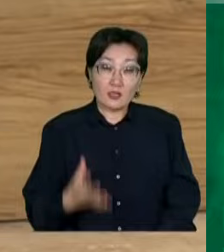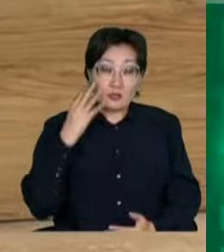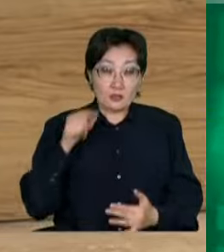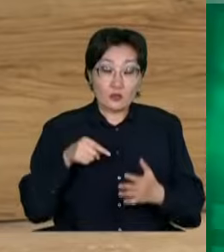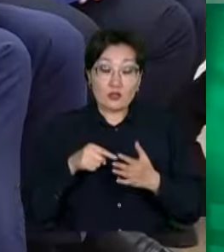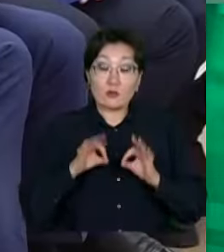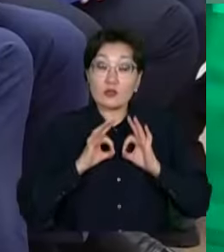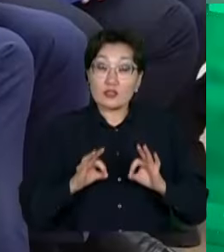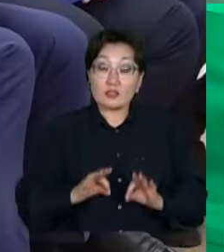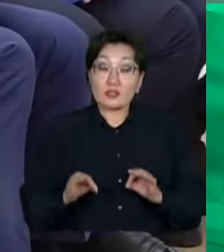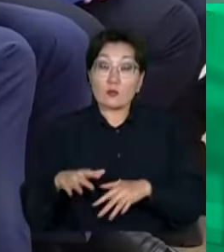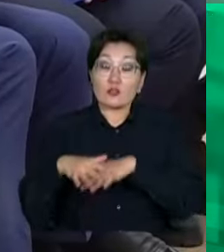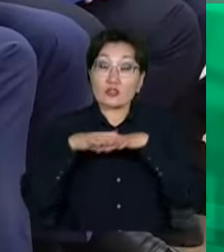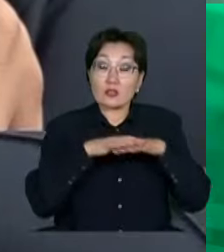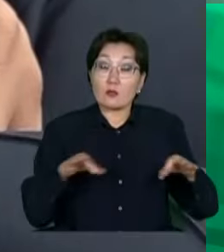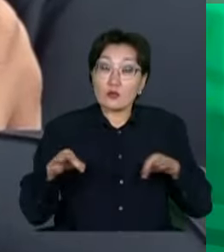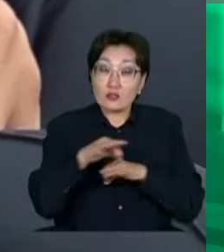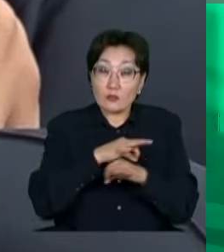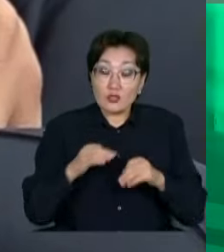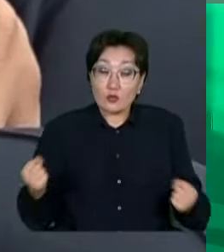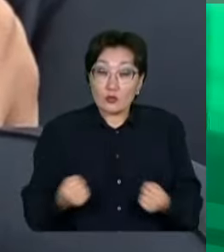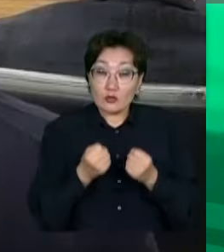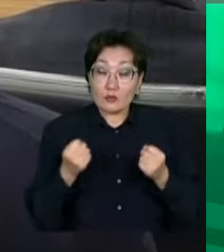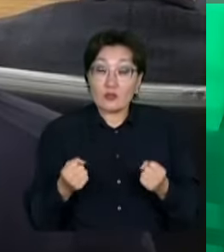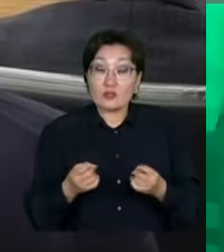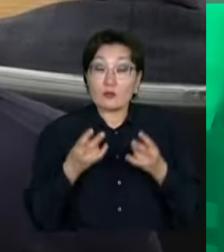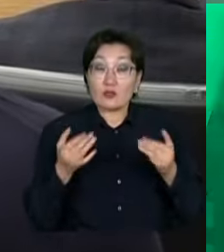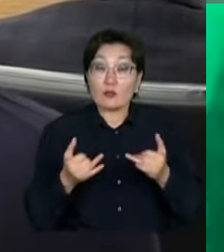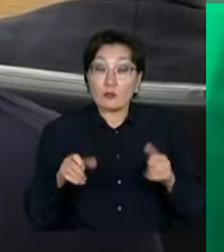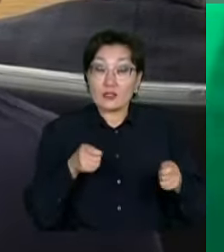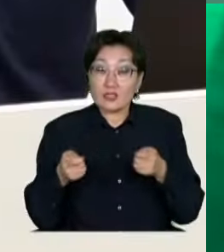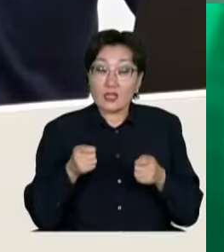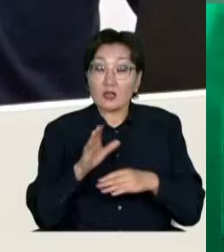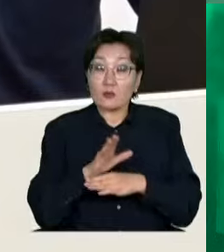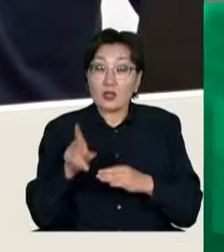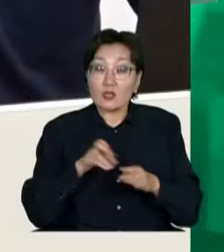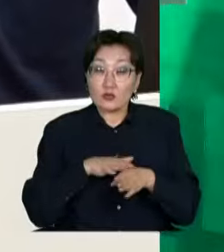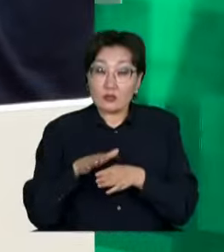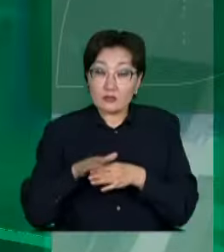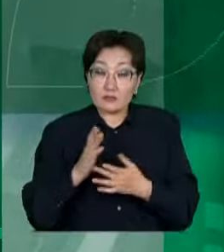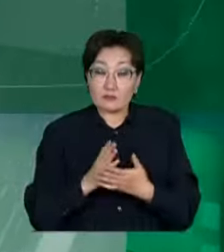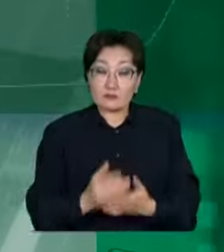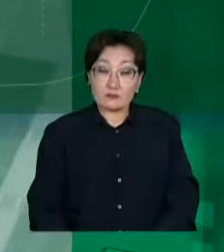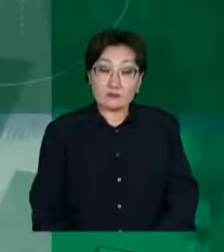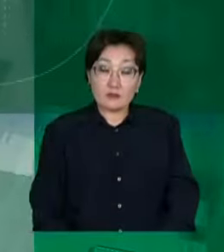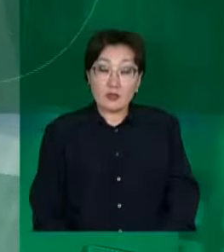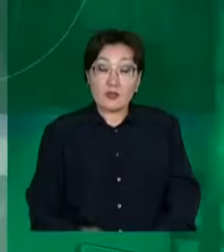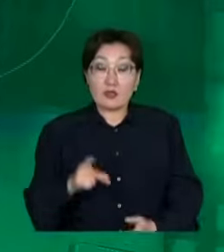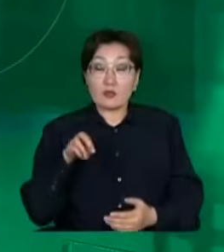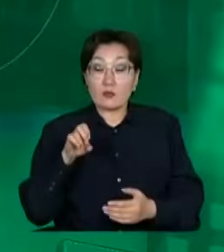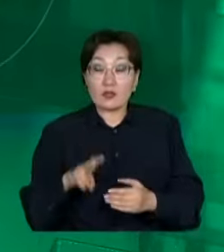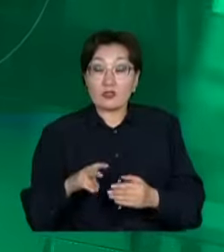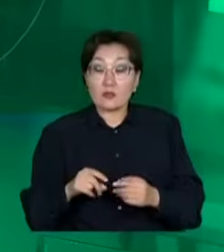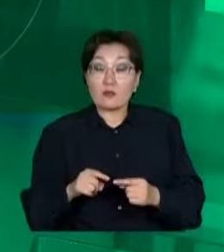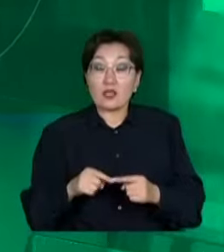Алматылық прокурорлар инвестициялық жобаларға қолдау көрсетуде. Президент пәрмені қалай жүзеге асып жатыр? Атамекеннен